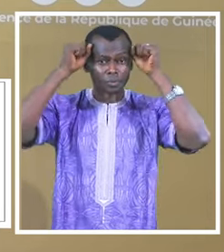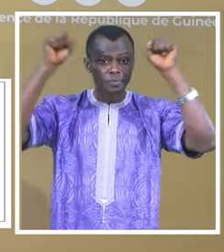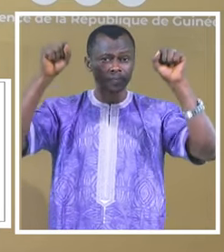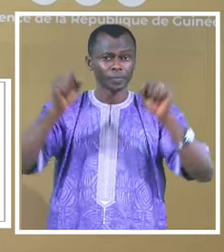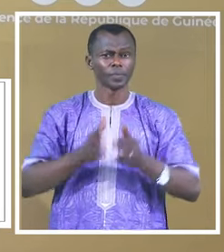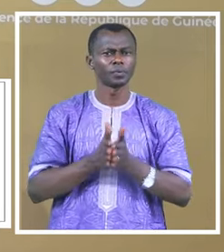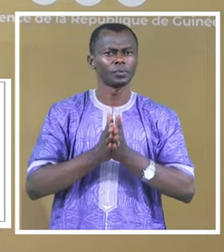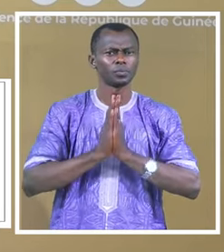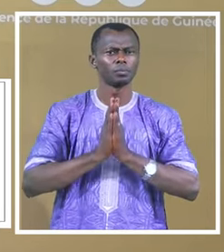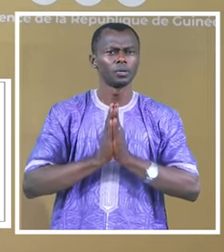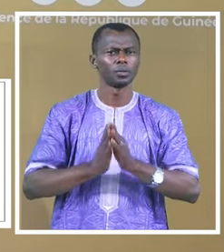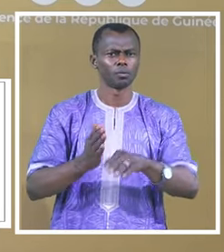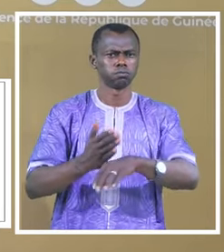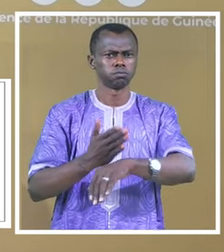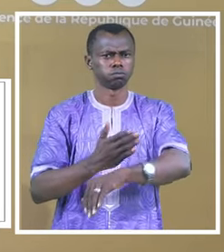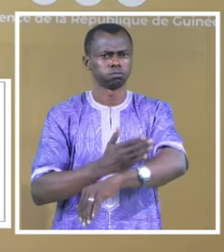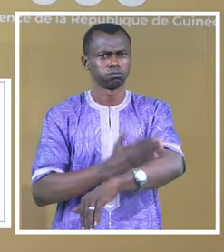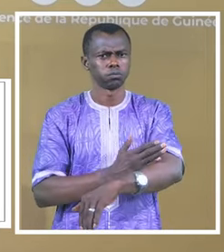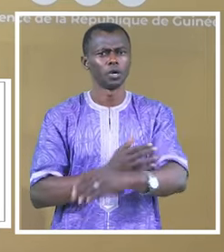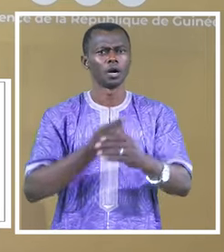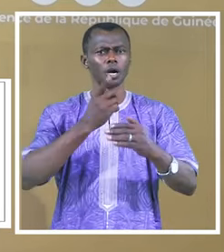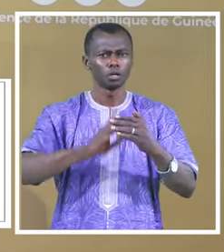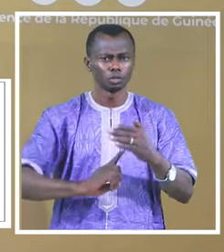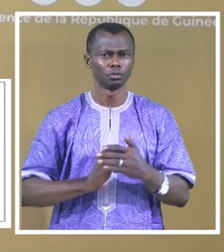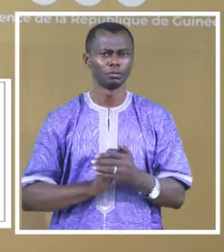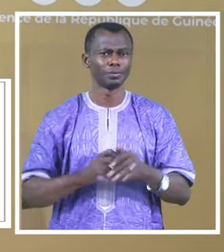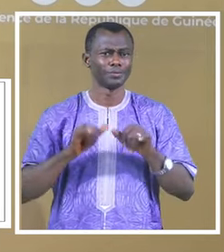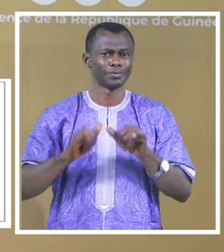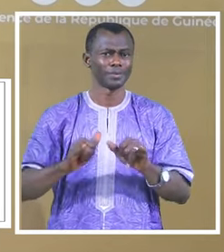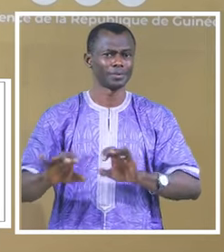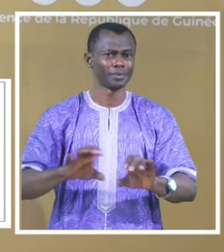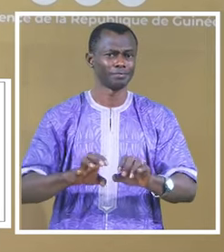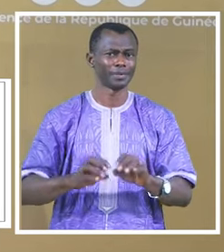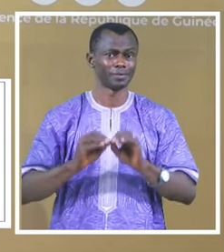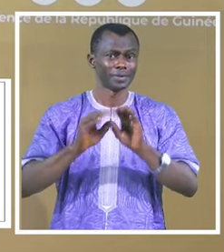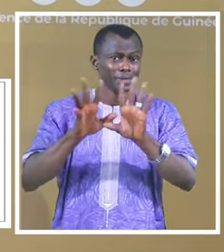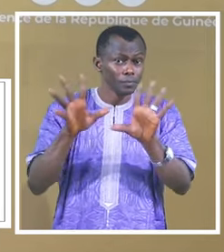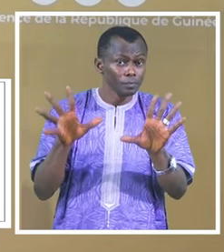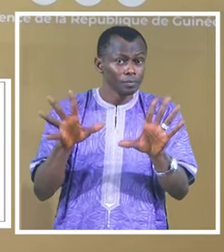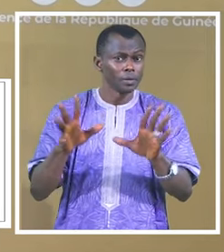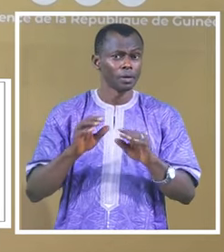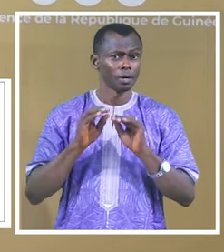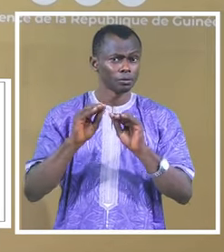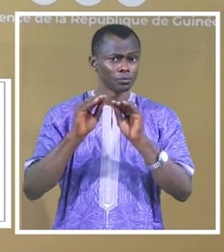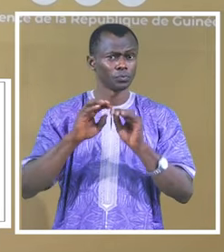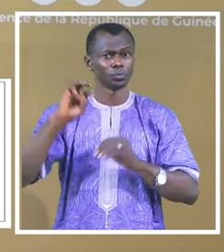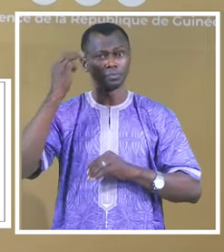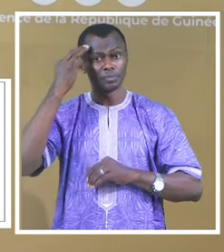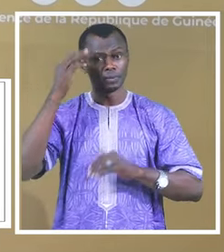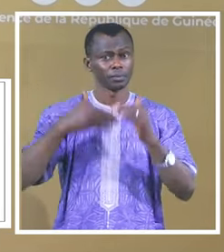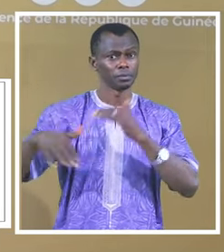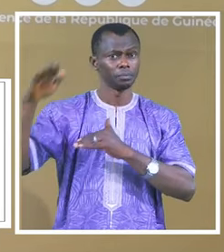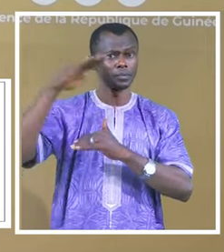contractuels. Quant au deuxième point, relatif au projet d'aménagement de rénovation du site du Voile de la Mariée et